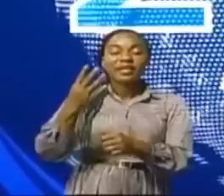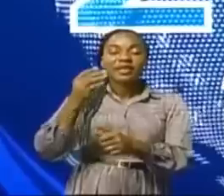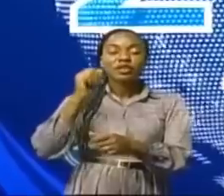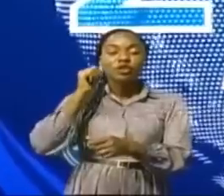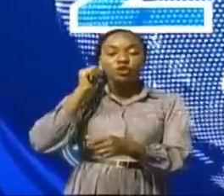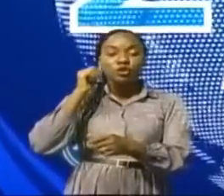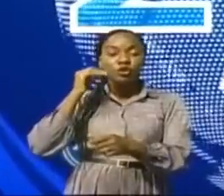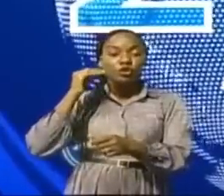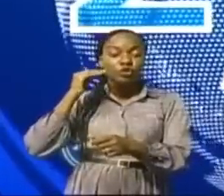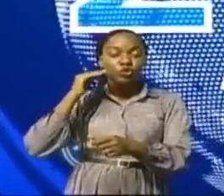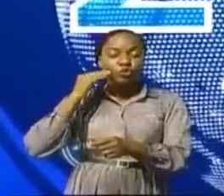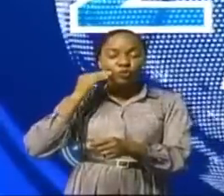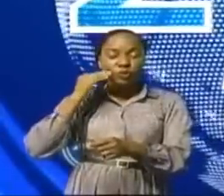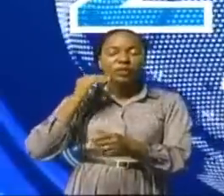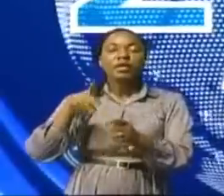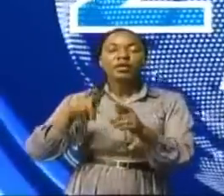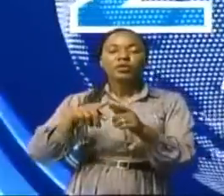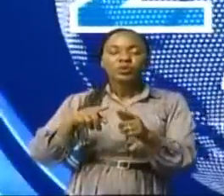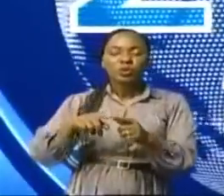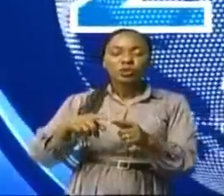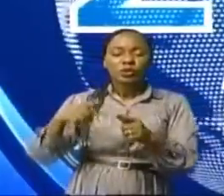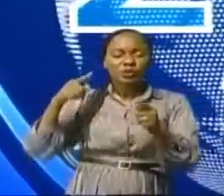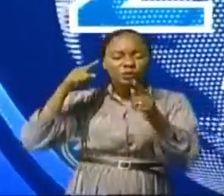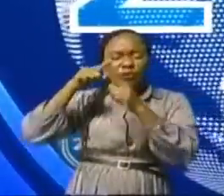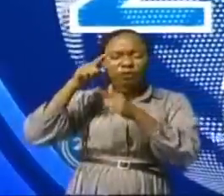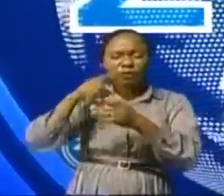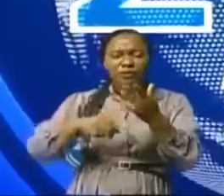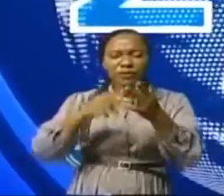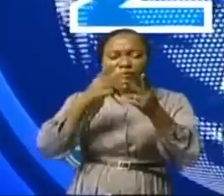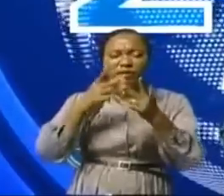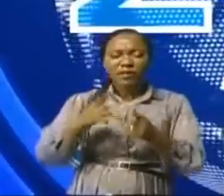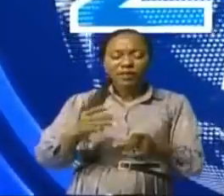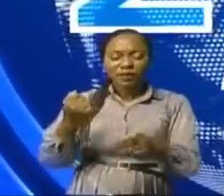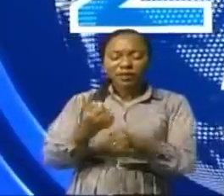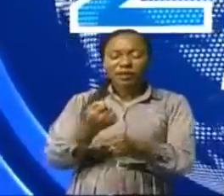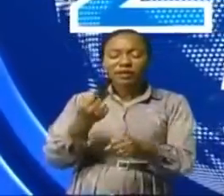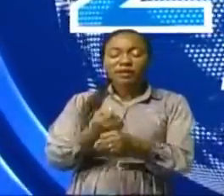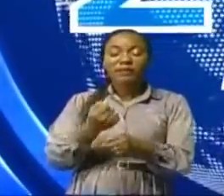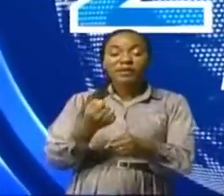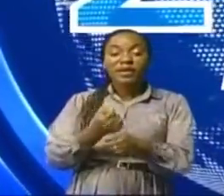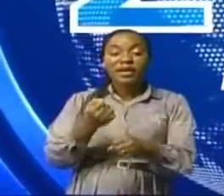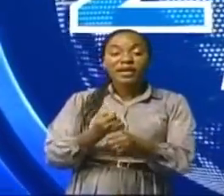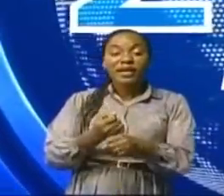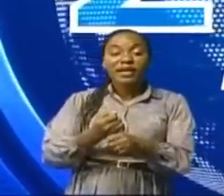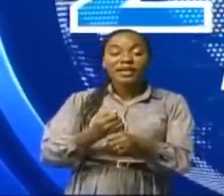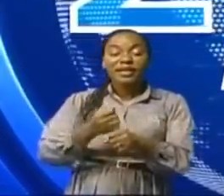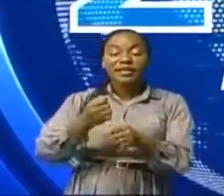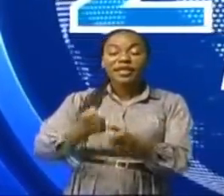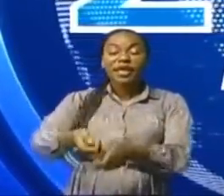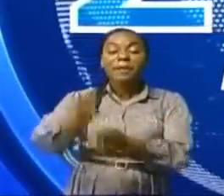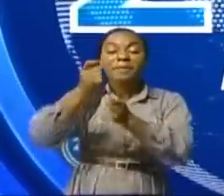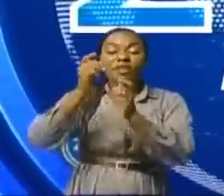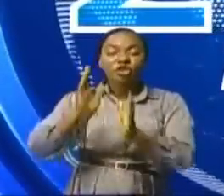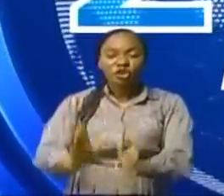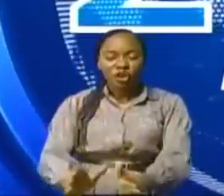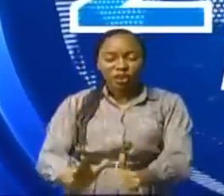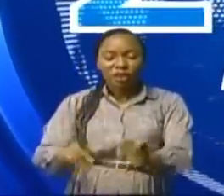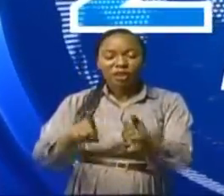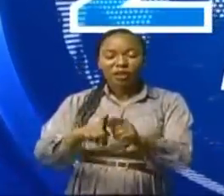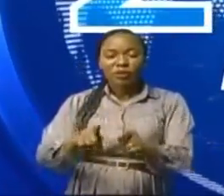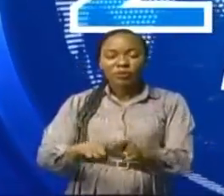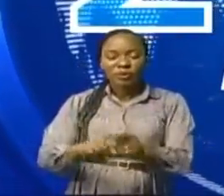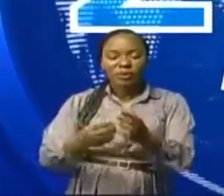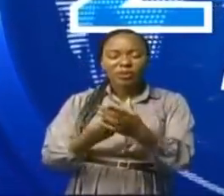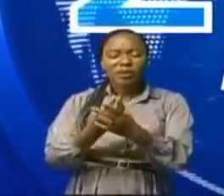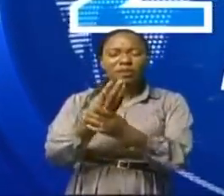République démocratique du Congo. L'objectif de cette journée est de valoriser le travail des pêcheurs afin de promouvoir la protection des ressources de